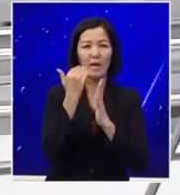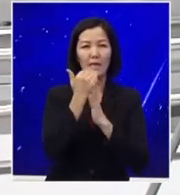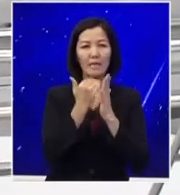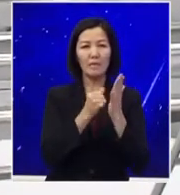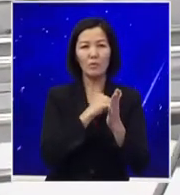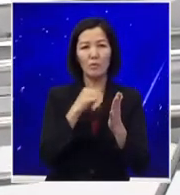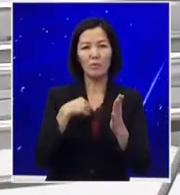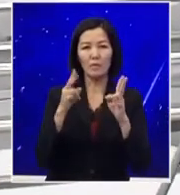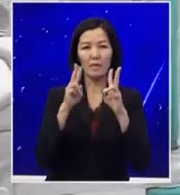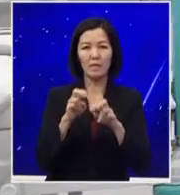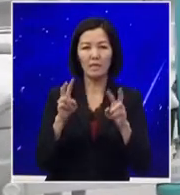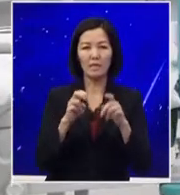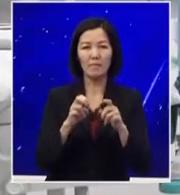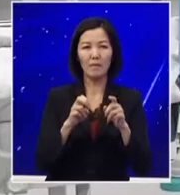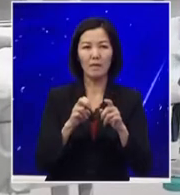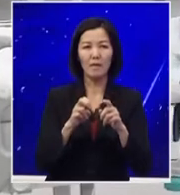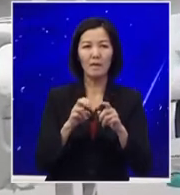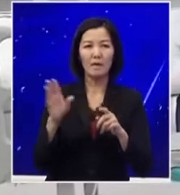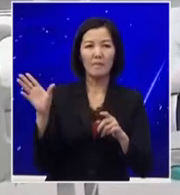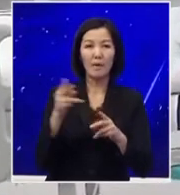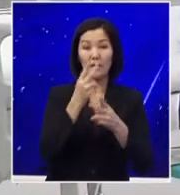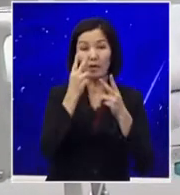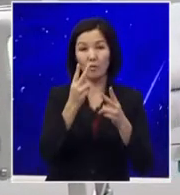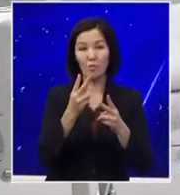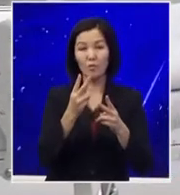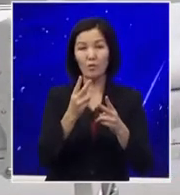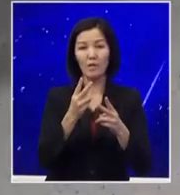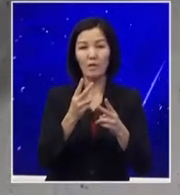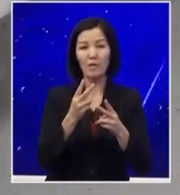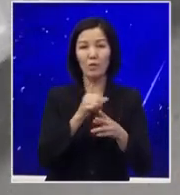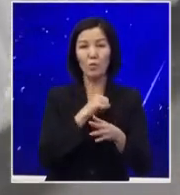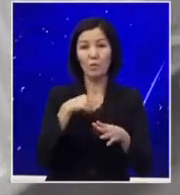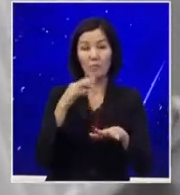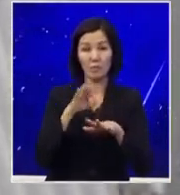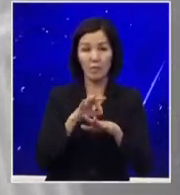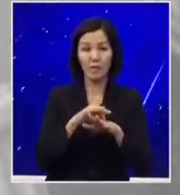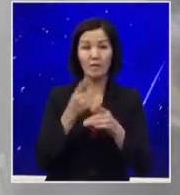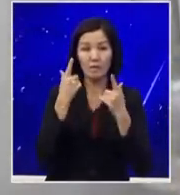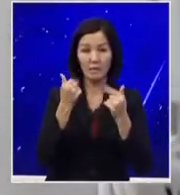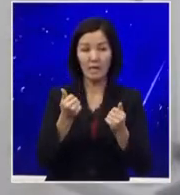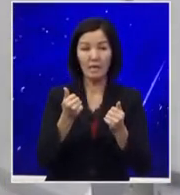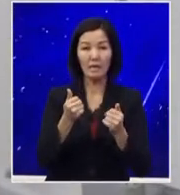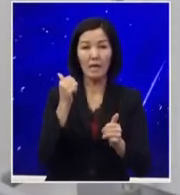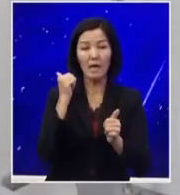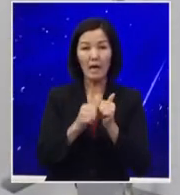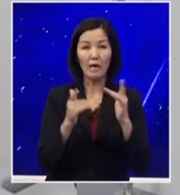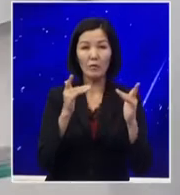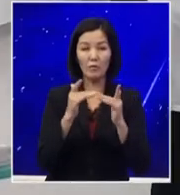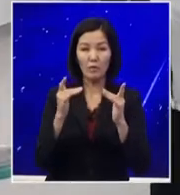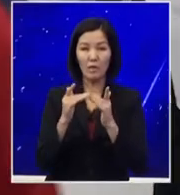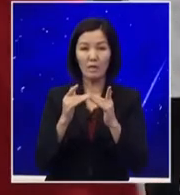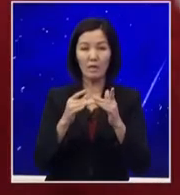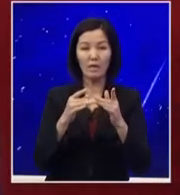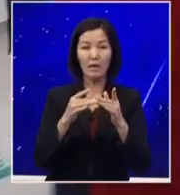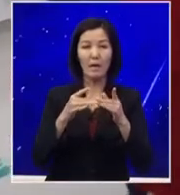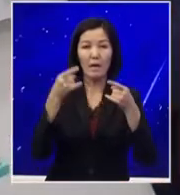өзі тексеріпті. Басынан өткен, аяры жоқ көптен, не жоқтың бәрін алдыртыпты. Әр төсекке науқас мониторы,